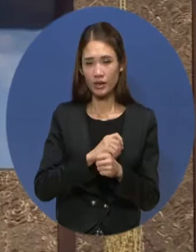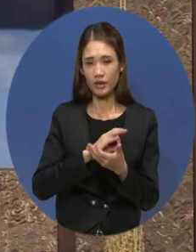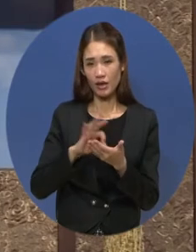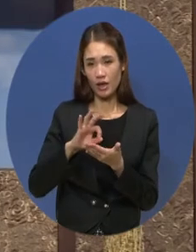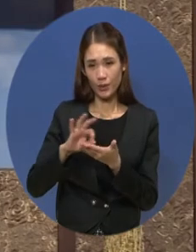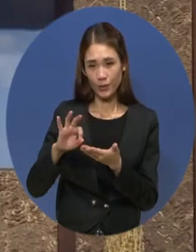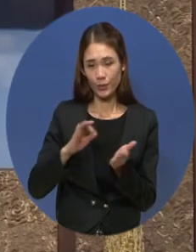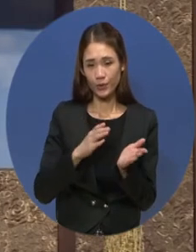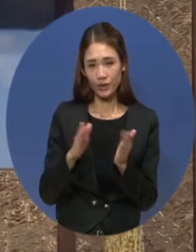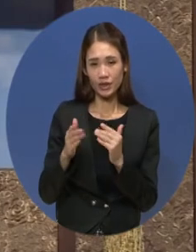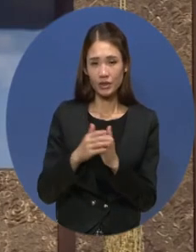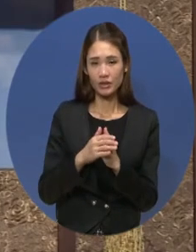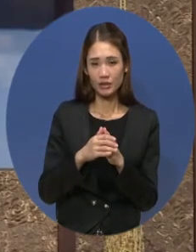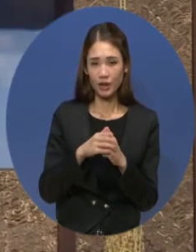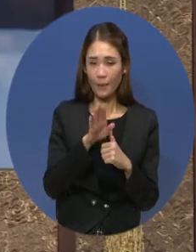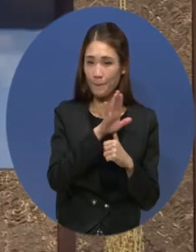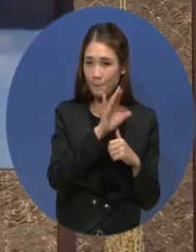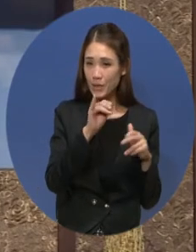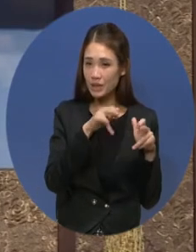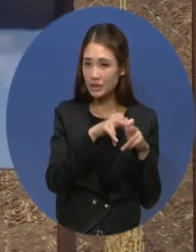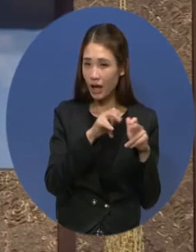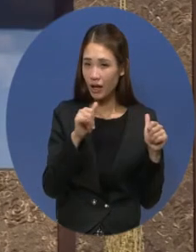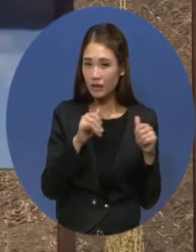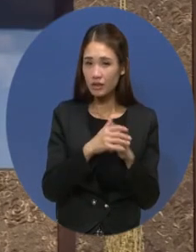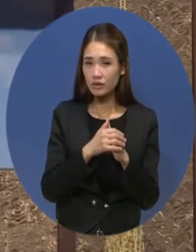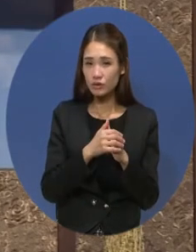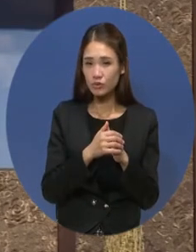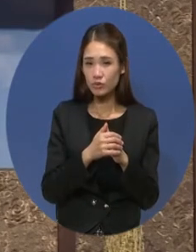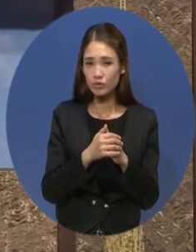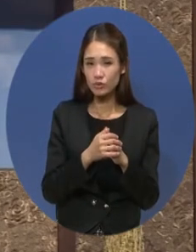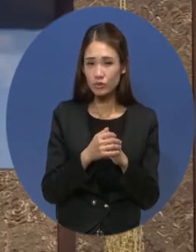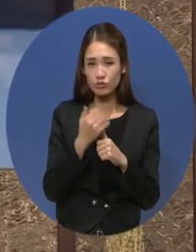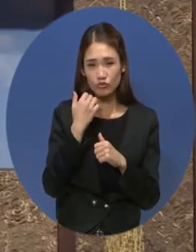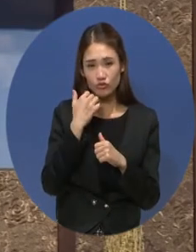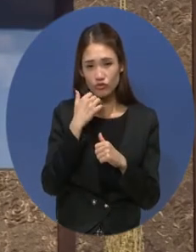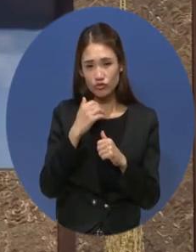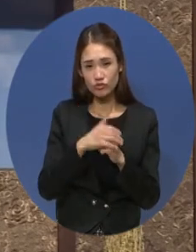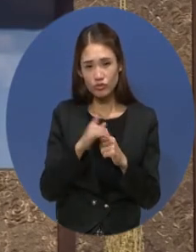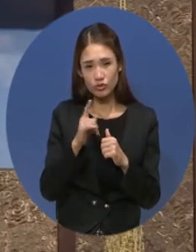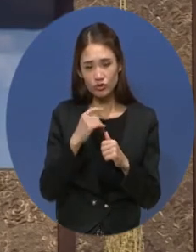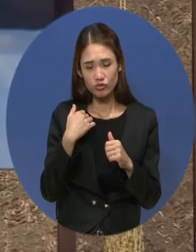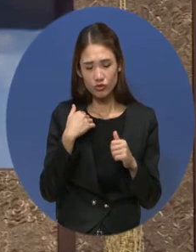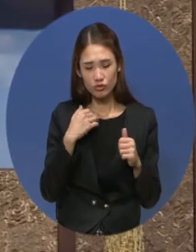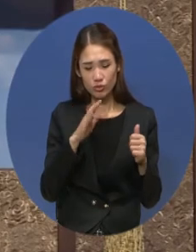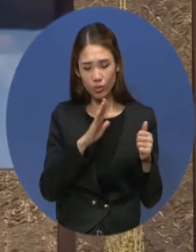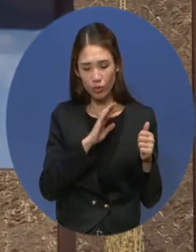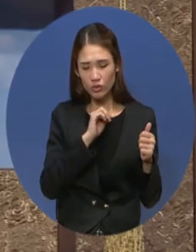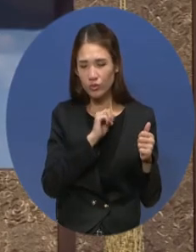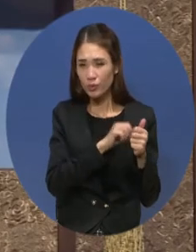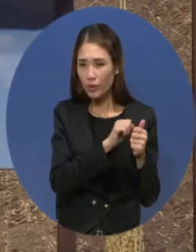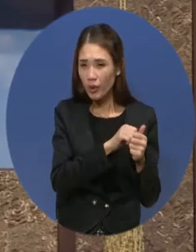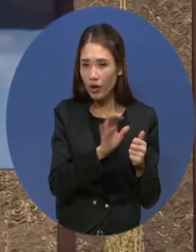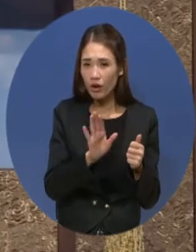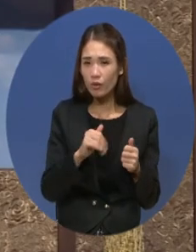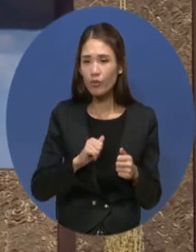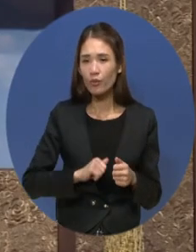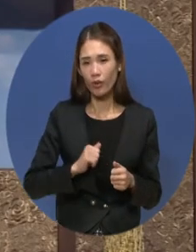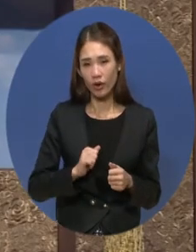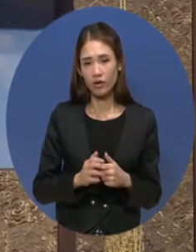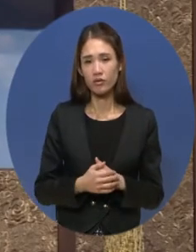어 b 장애인들도 굉장히 다른 b 장애인들도 아마 누가 자꾸 푹 제정 업 한해 잖아요 그럼 요